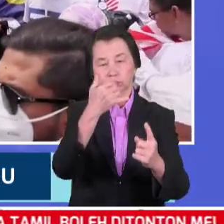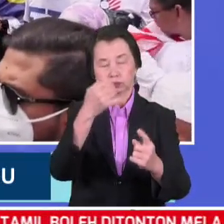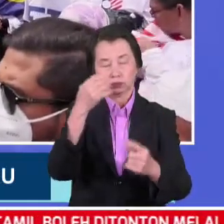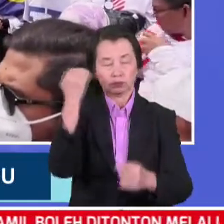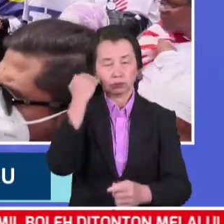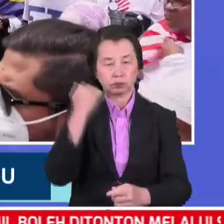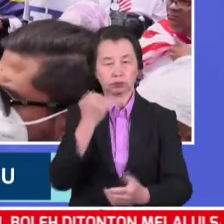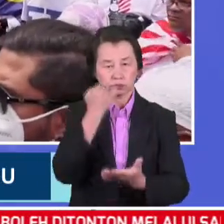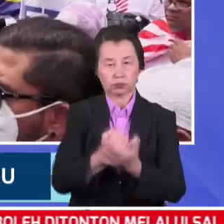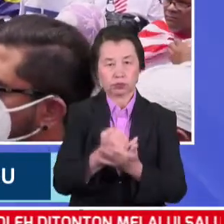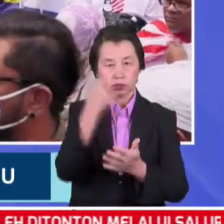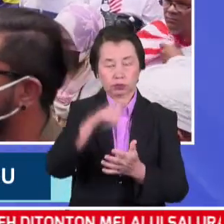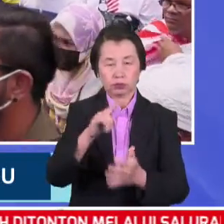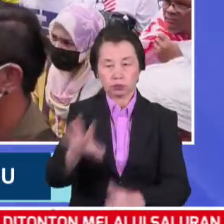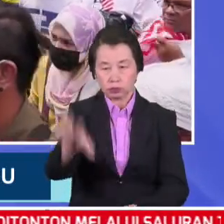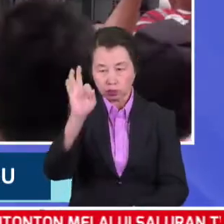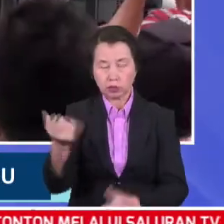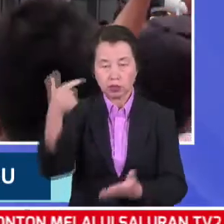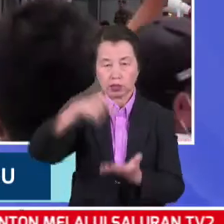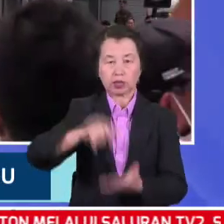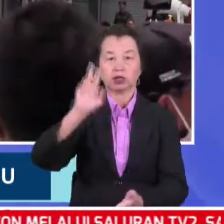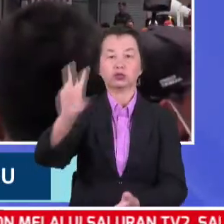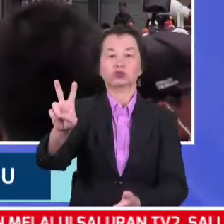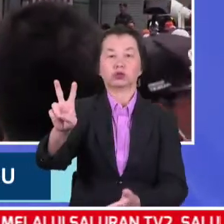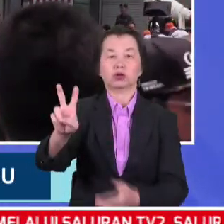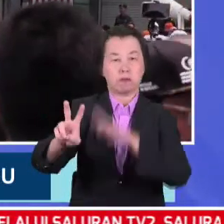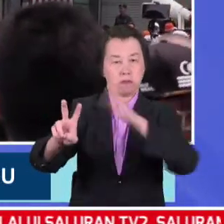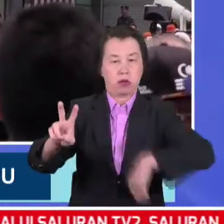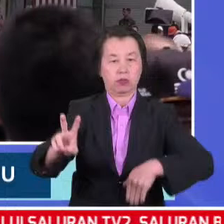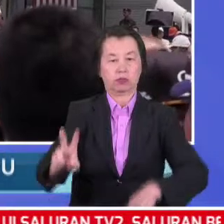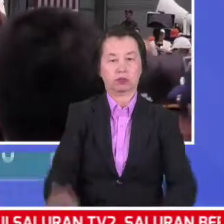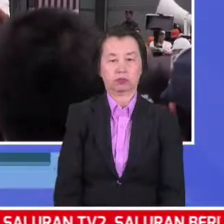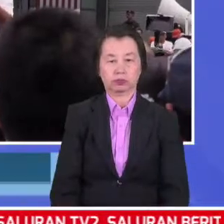Tatacara Jenayah untuk mengesan dua individu tersebut.